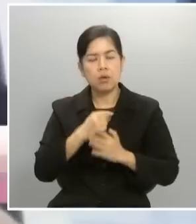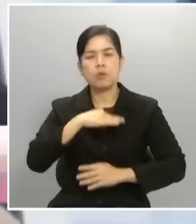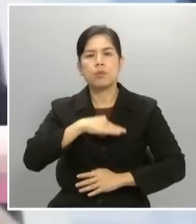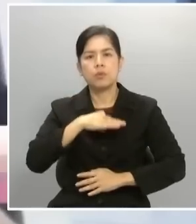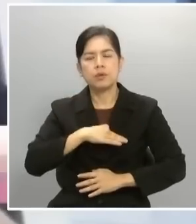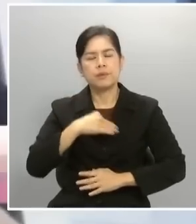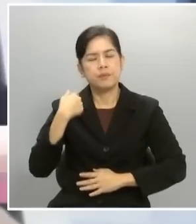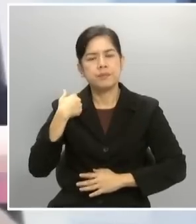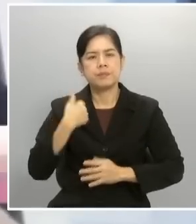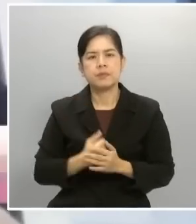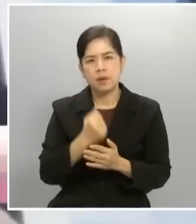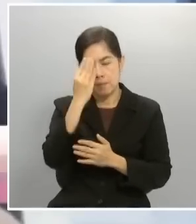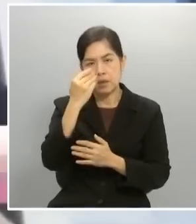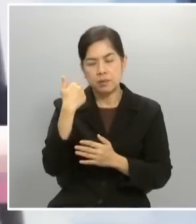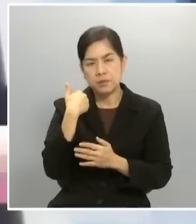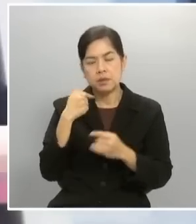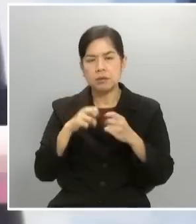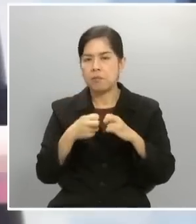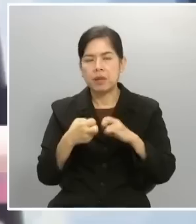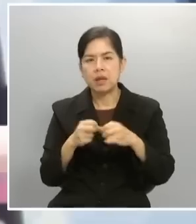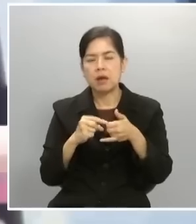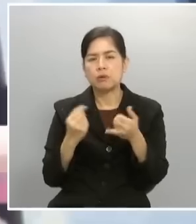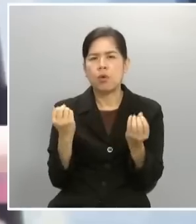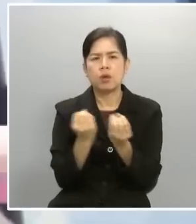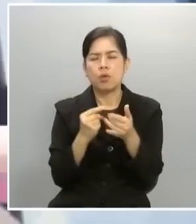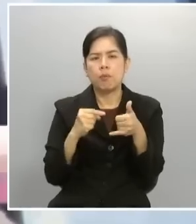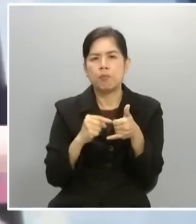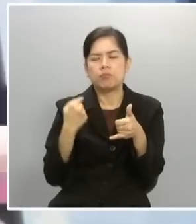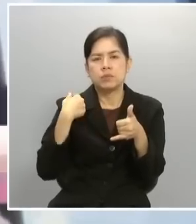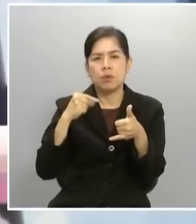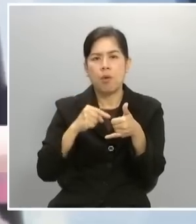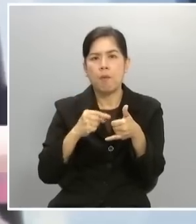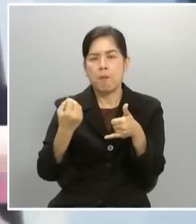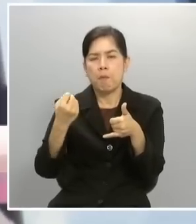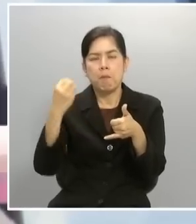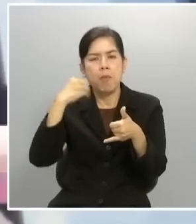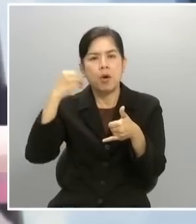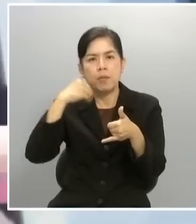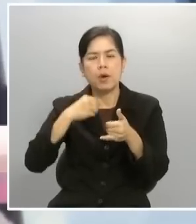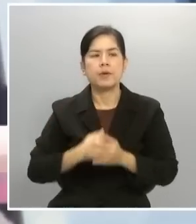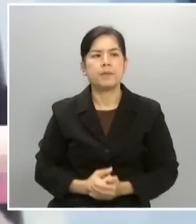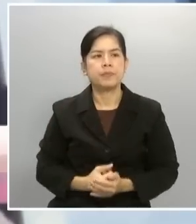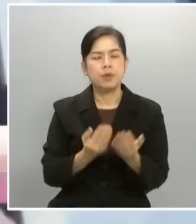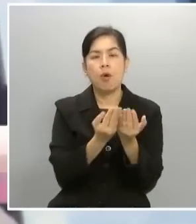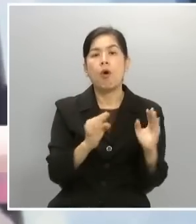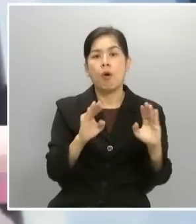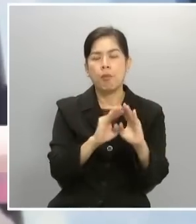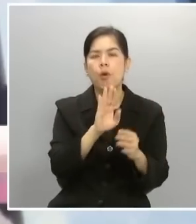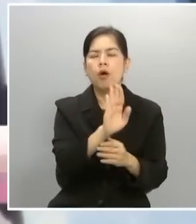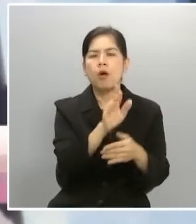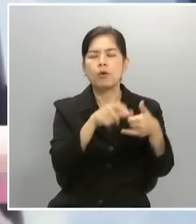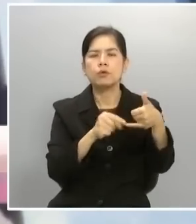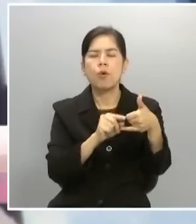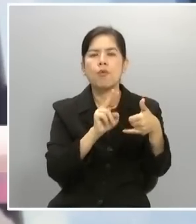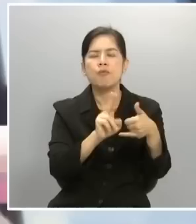หลายครั้งที่มีเหตุการเหล่านั้นเกิดขึ้นทุกคนในครอบครัวไม่ใช่แค่บิ๊กที่เคยอยู่ในเหตุการณ์ไม่เคย